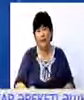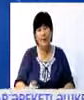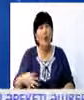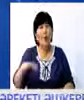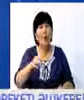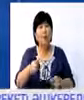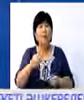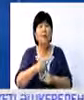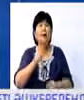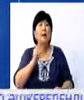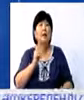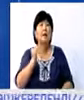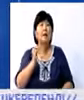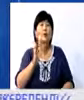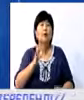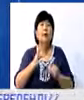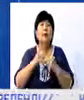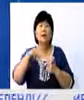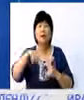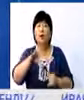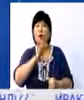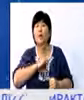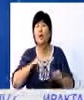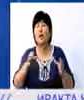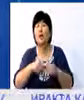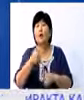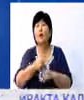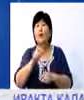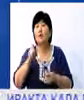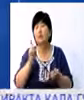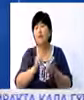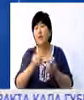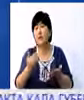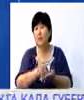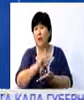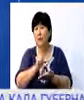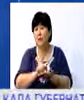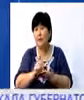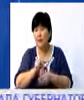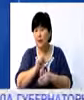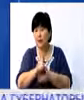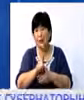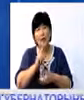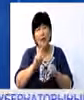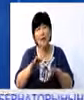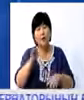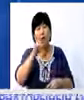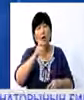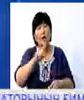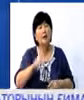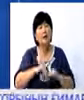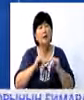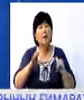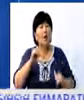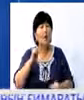Облыс әкімі Қырымбек Көшербаев жер қойнауын пайдаланушы компания басшыларымен кездесіп, жаңа міндеттемелер жүктеді. Жиында мұнайгаз саласының дамуы